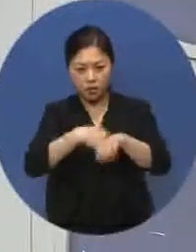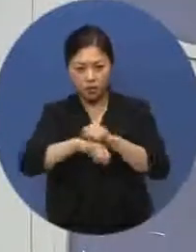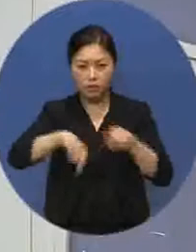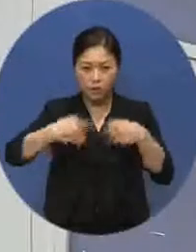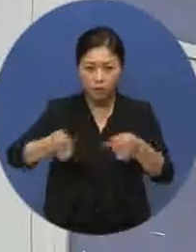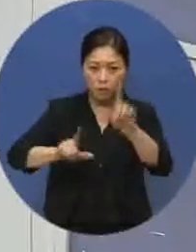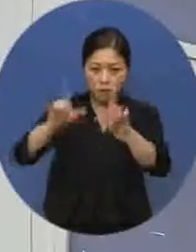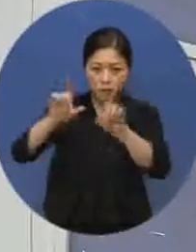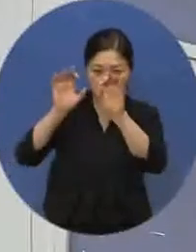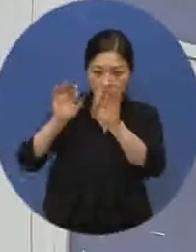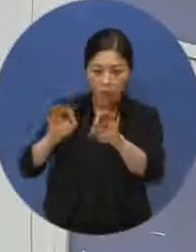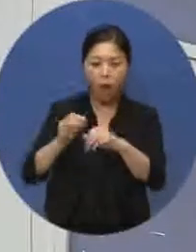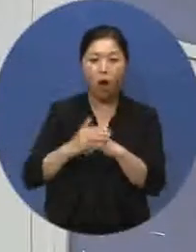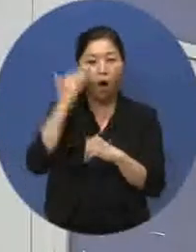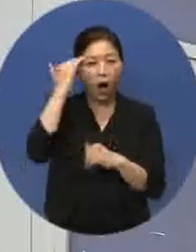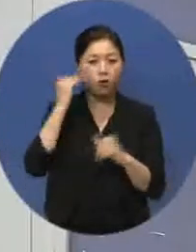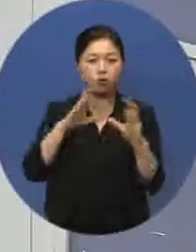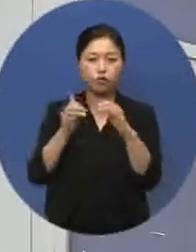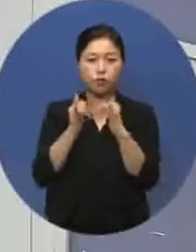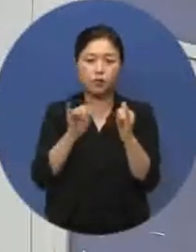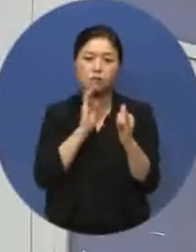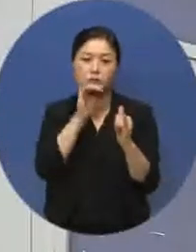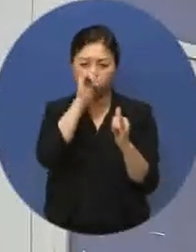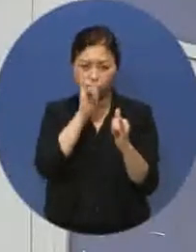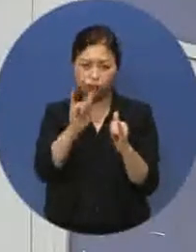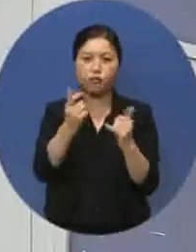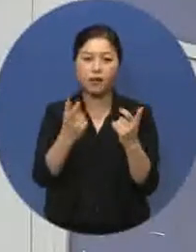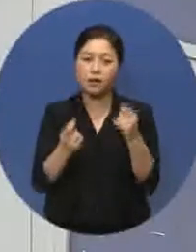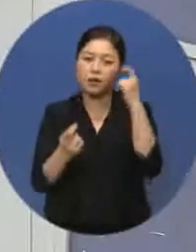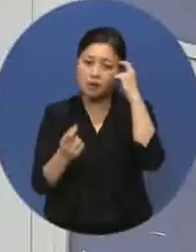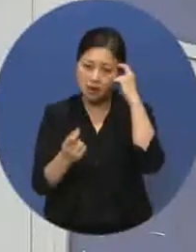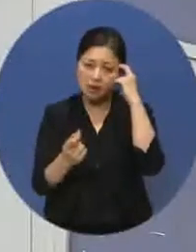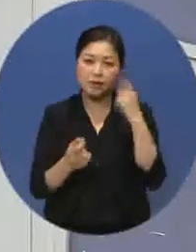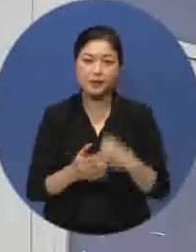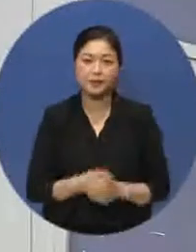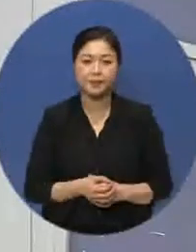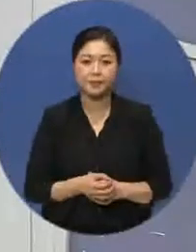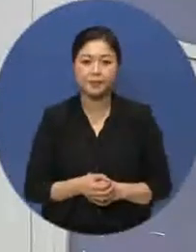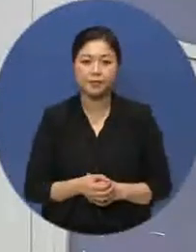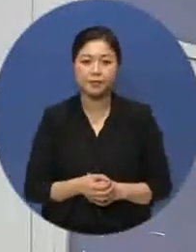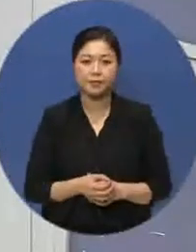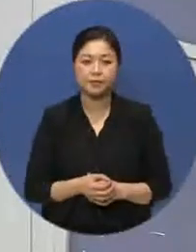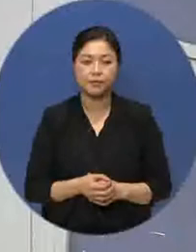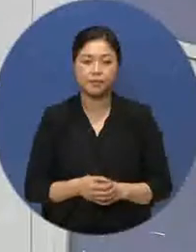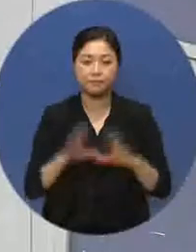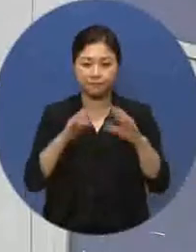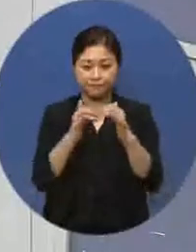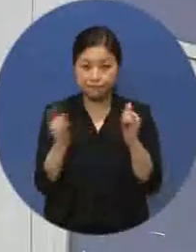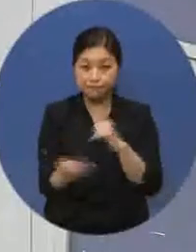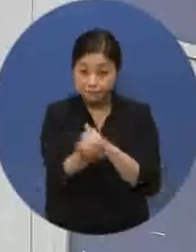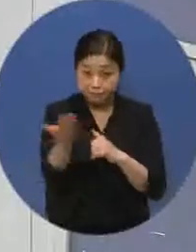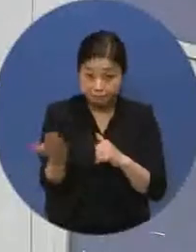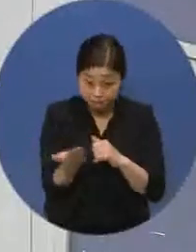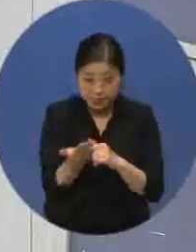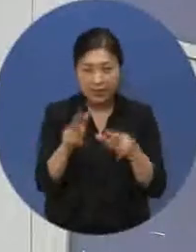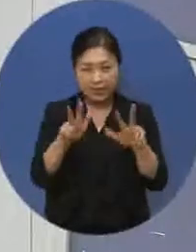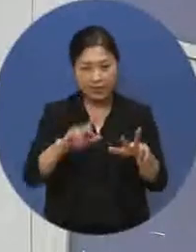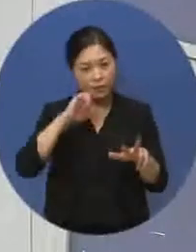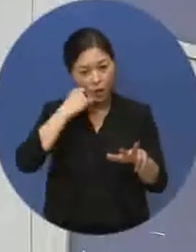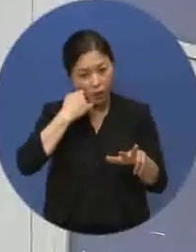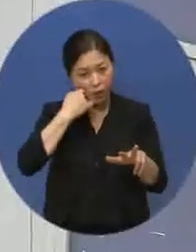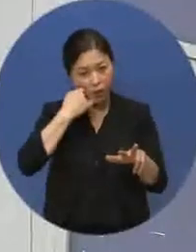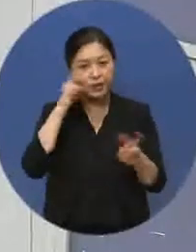모습에서 항상 대한민국 국민이 정말 위대하다라는 생각을 많이 갖고 계십니다. 갖고 있습니다. 국민 여러분들께서 좀